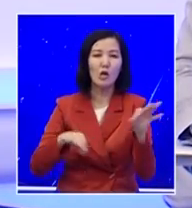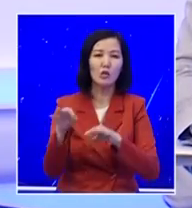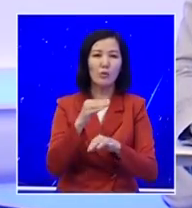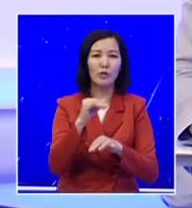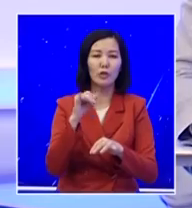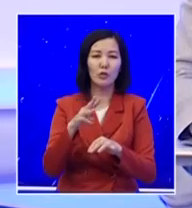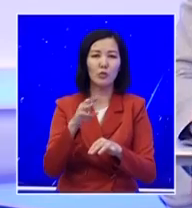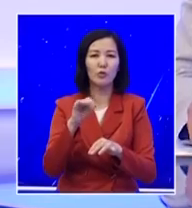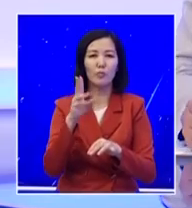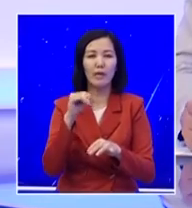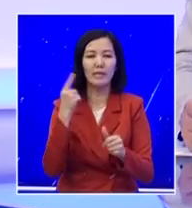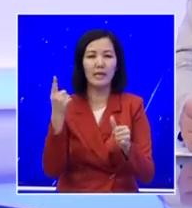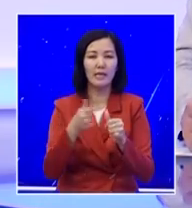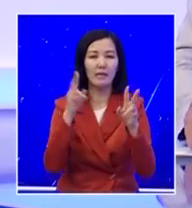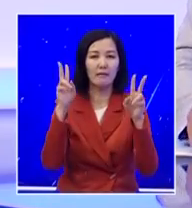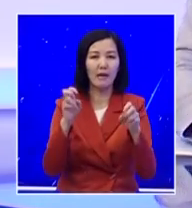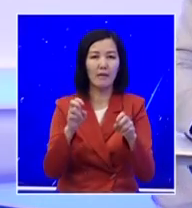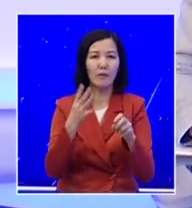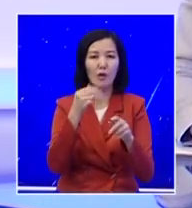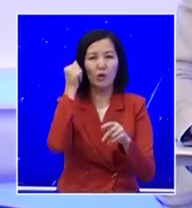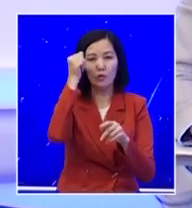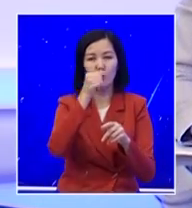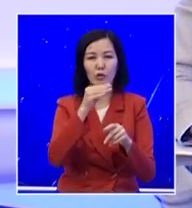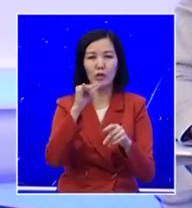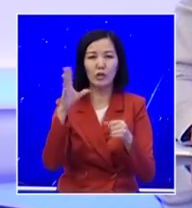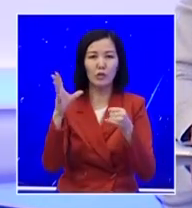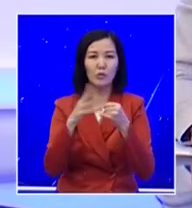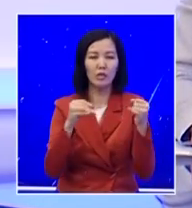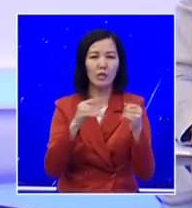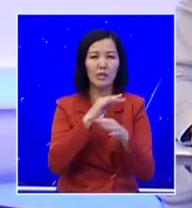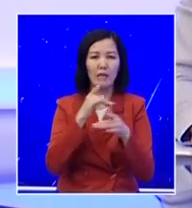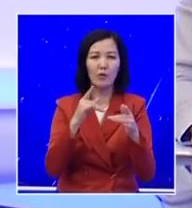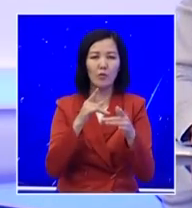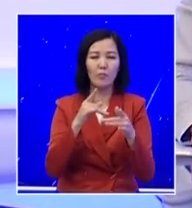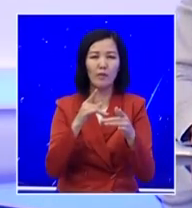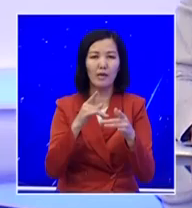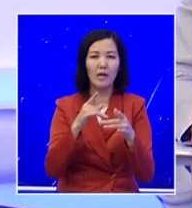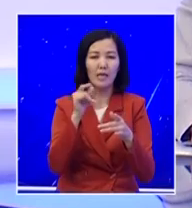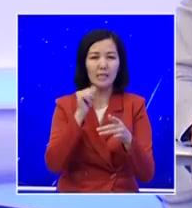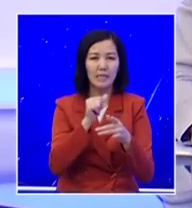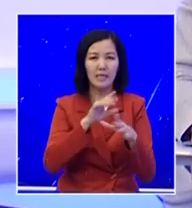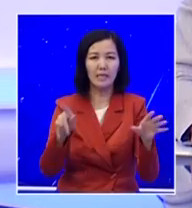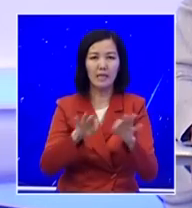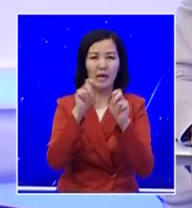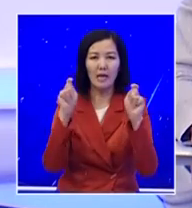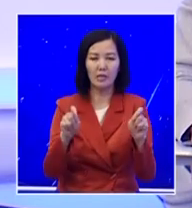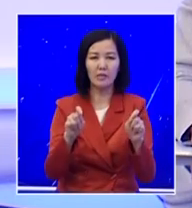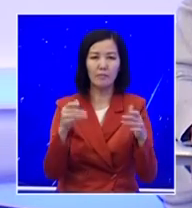жоба Жетісу жұмбақтары арқылы соңғы 4 жылда Жетісу жерінің талай жұмбағын ашты, тау тасын